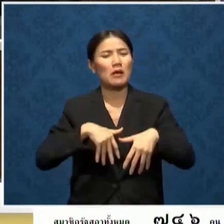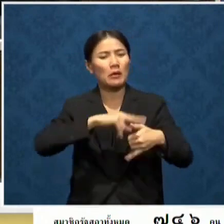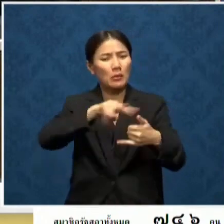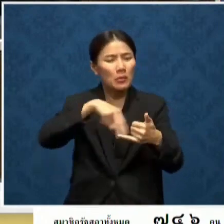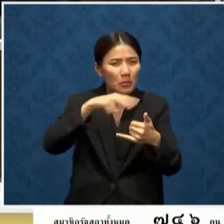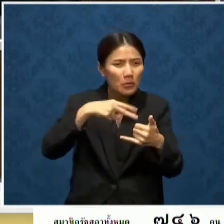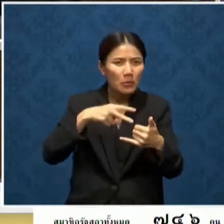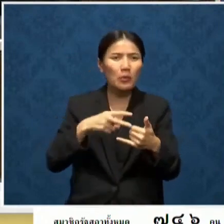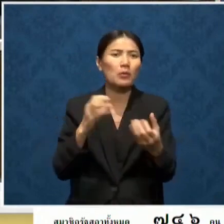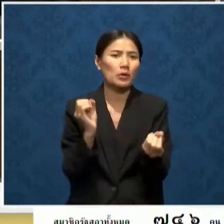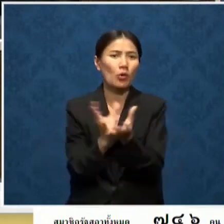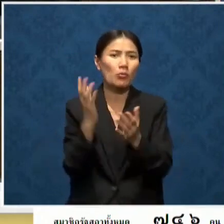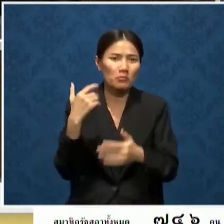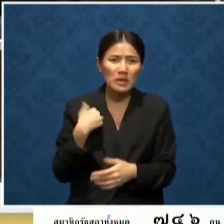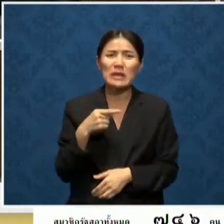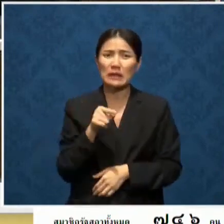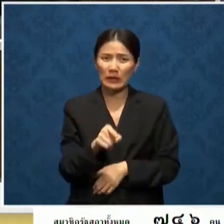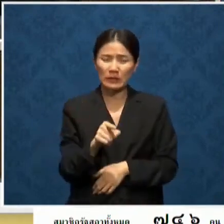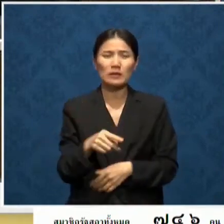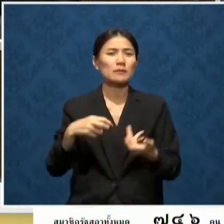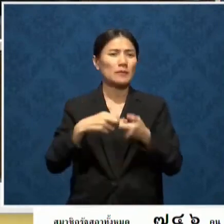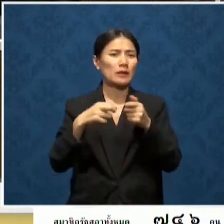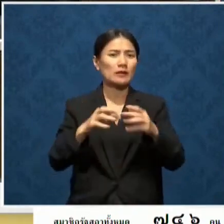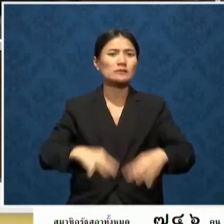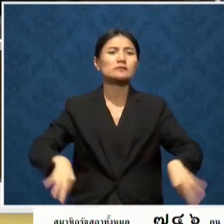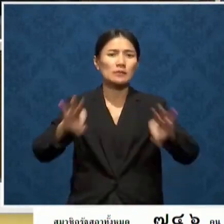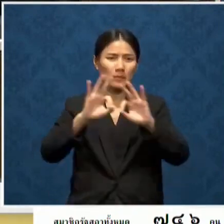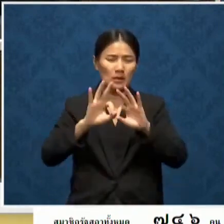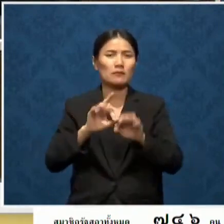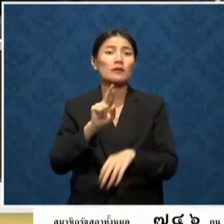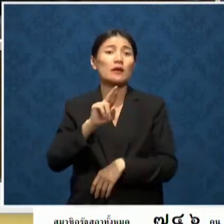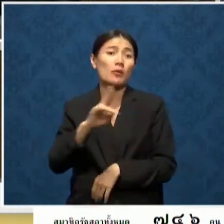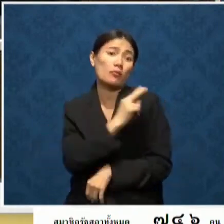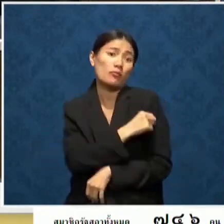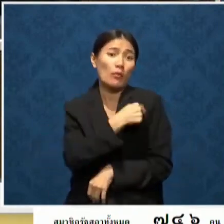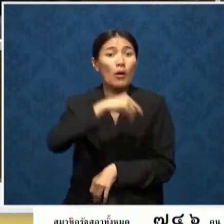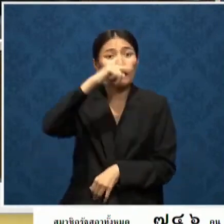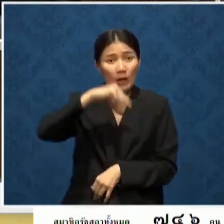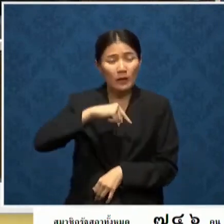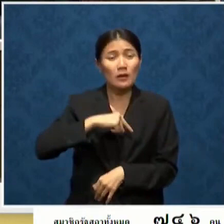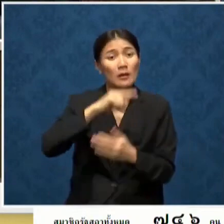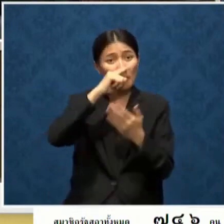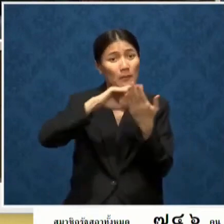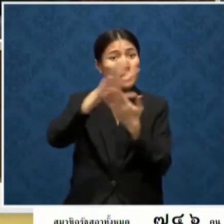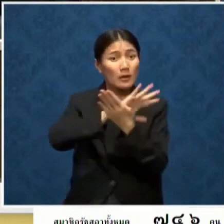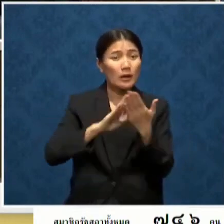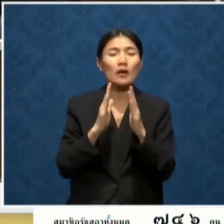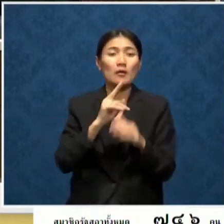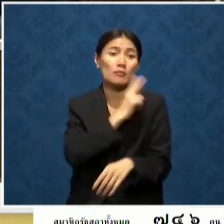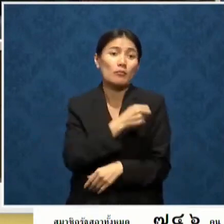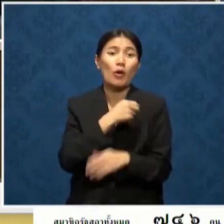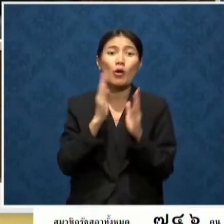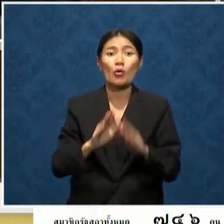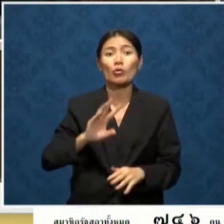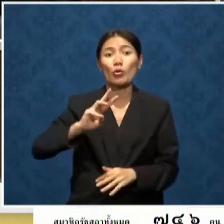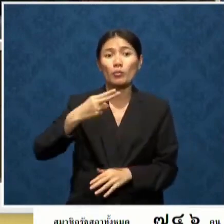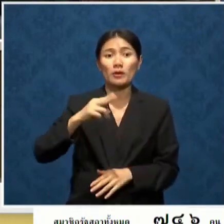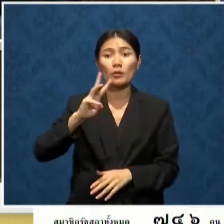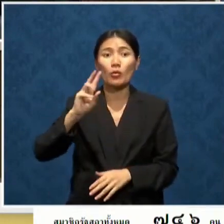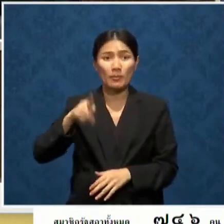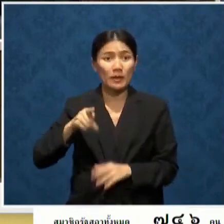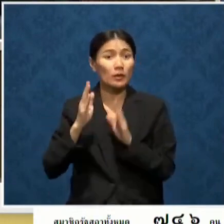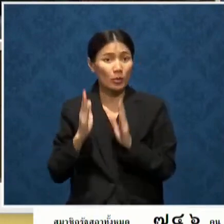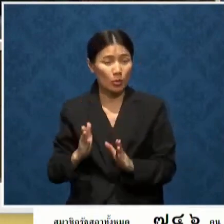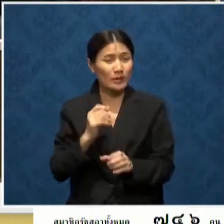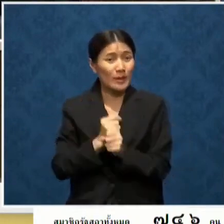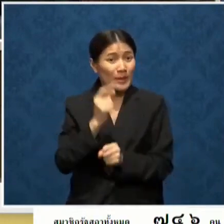และนี่คือระเบิดเวลาลูกใหญ่ที่สุดของระบบสาธาสุไยทั้งประเทศไยเรามีแ้ทั้หม 66,000แต่ททำงานอยู่จริงประ